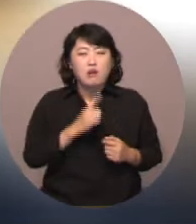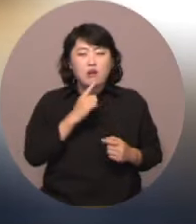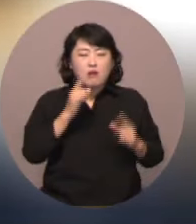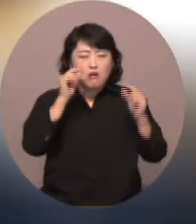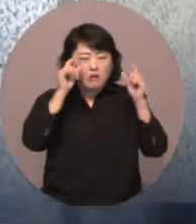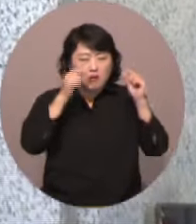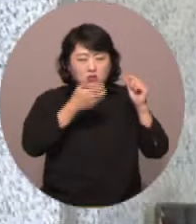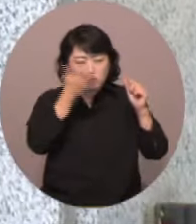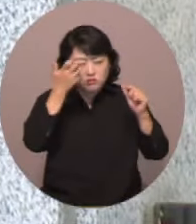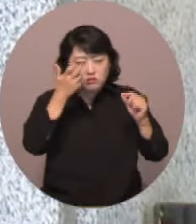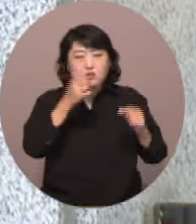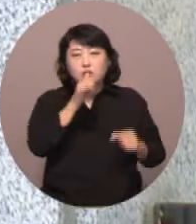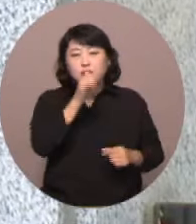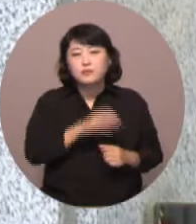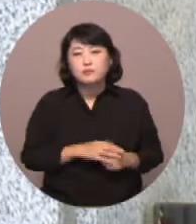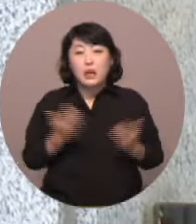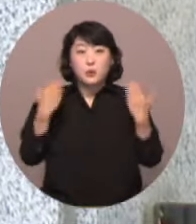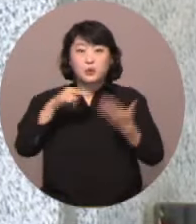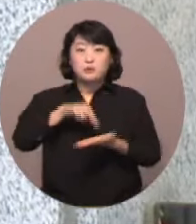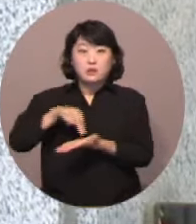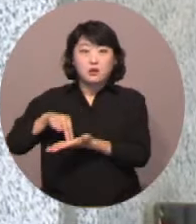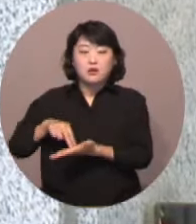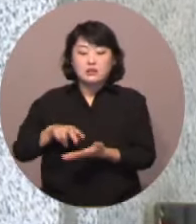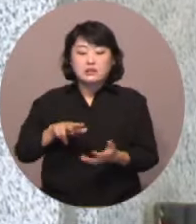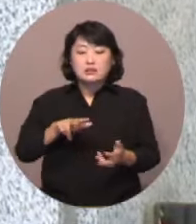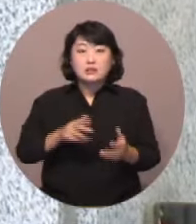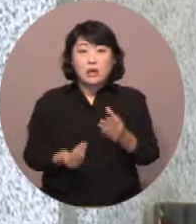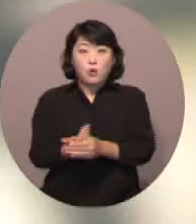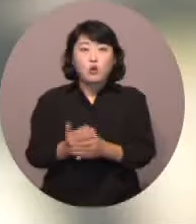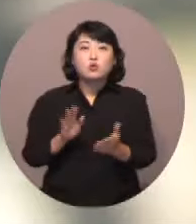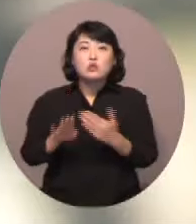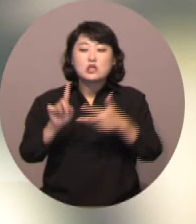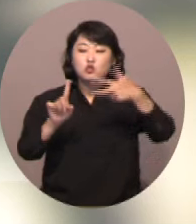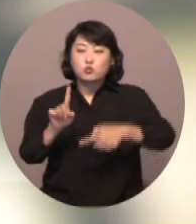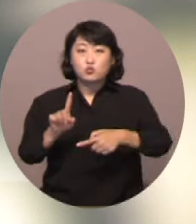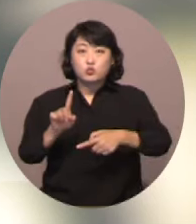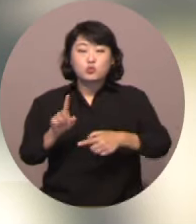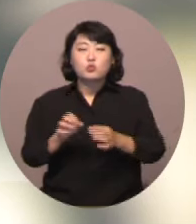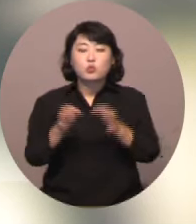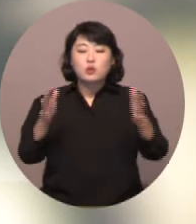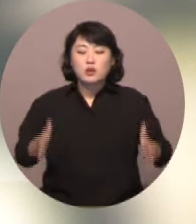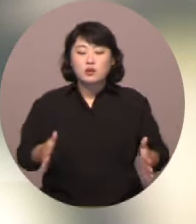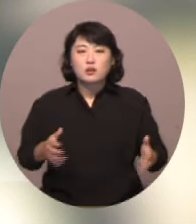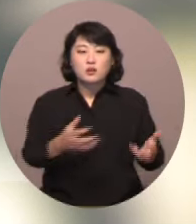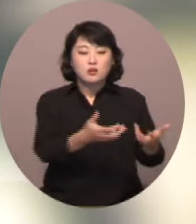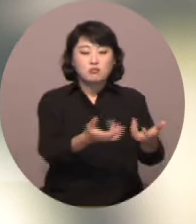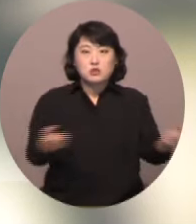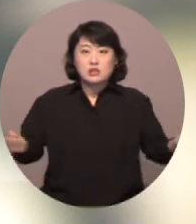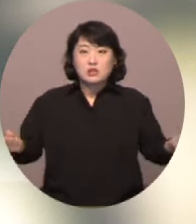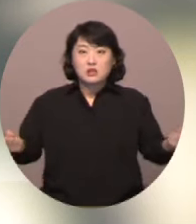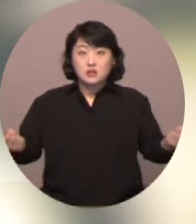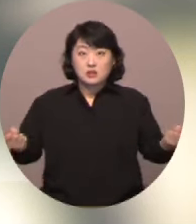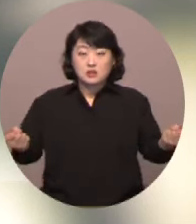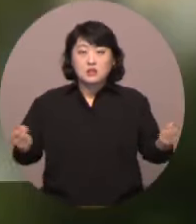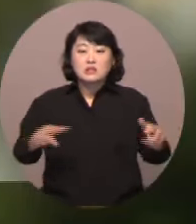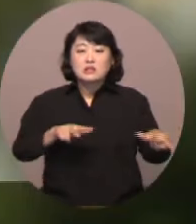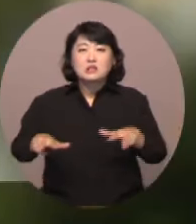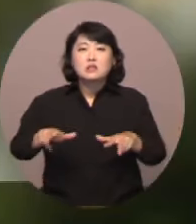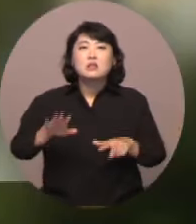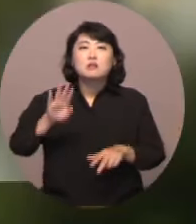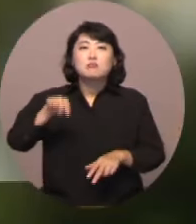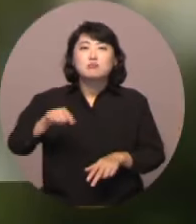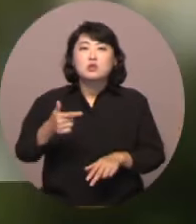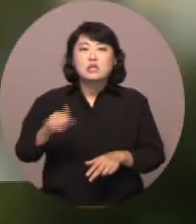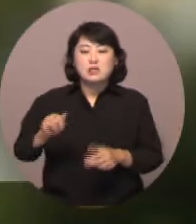막 하고. 학교 측은 사건 직후 최대 일주일 동안 두 학생의 공간을 완전히 떼어놓는 즉시